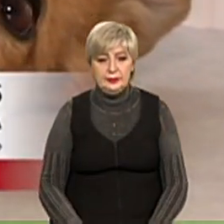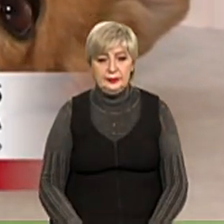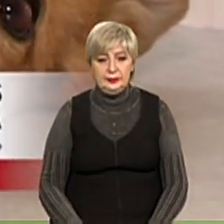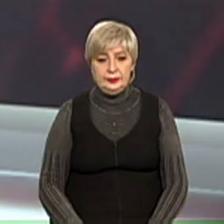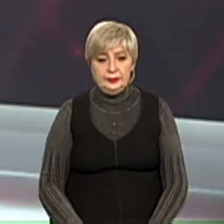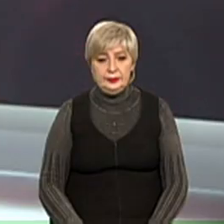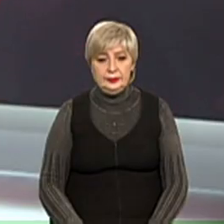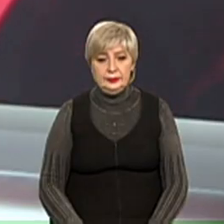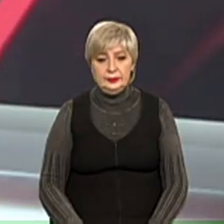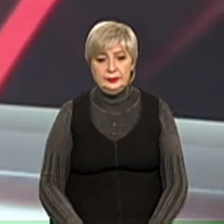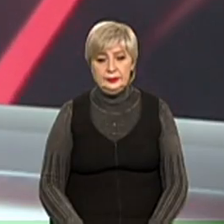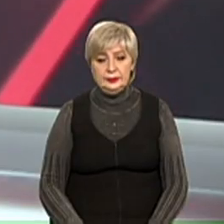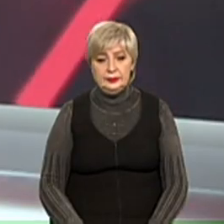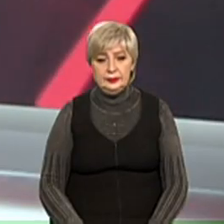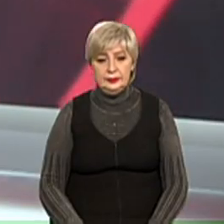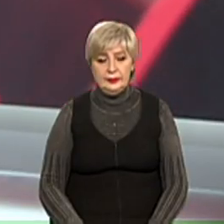«Деталі».